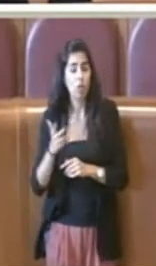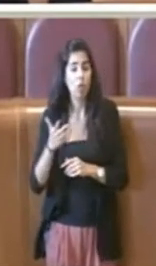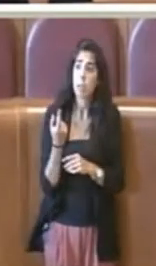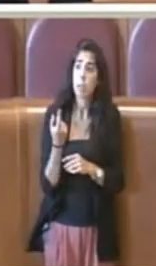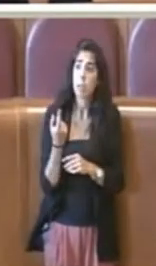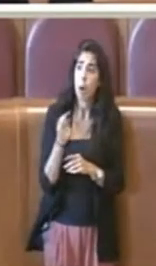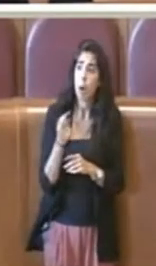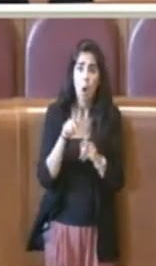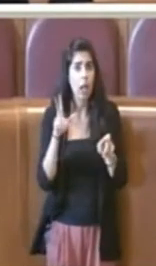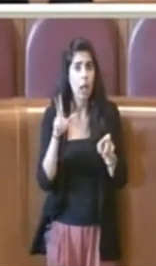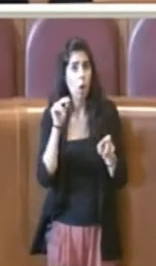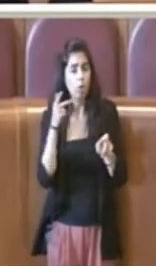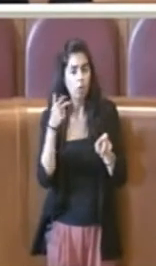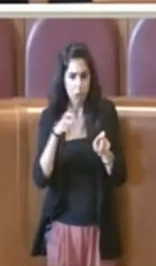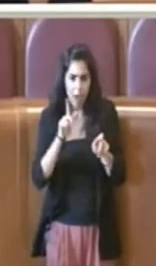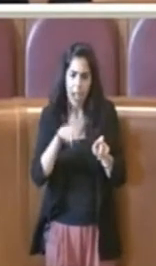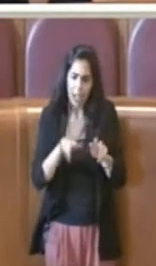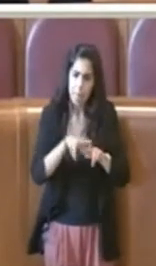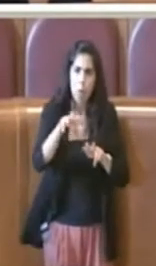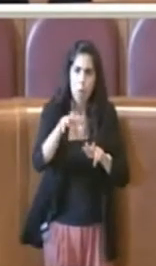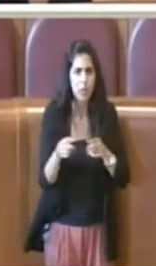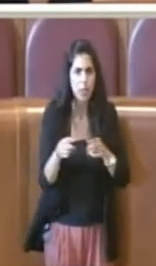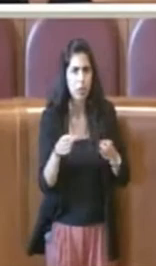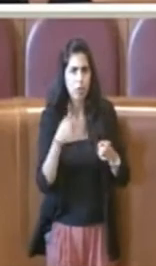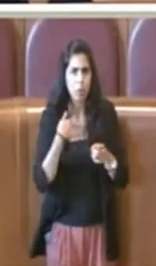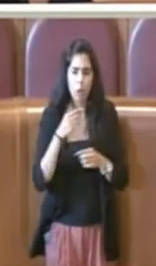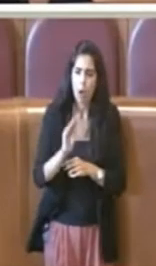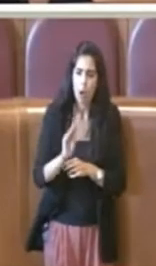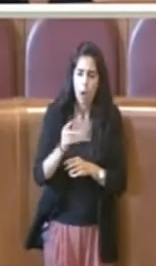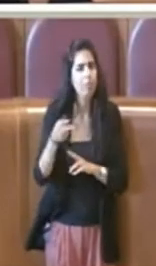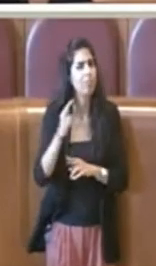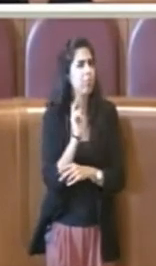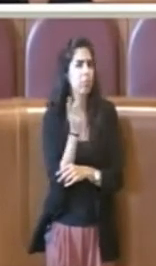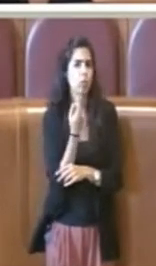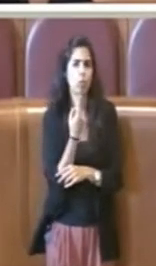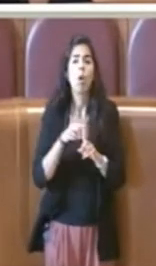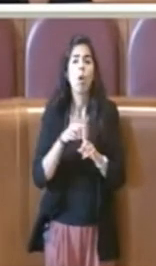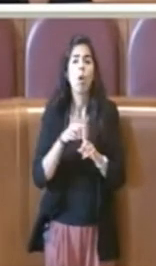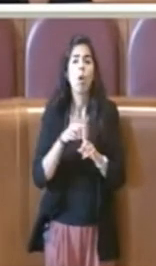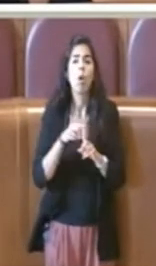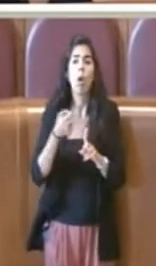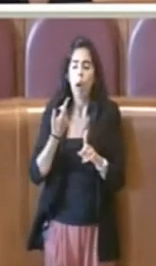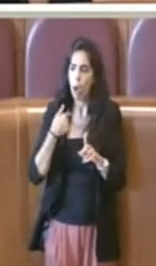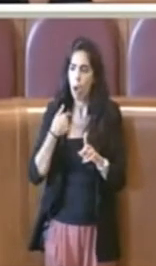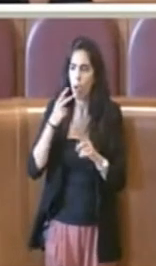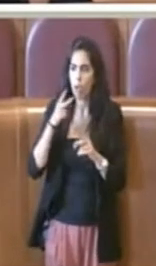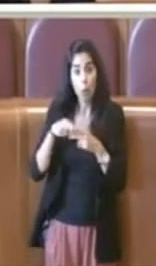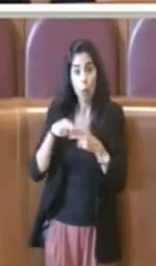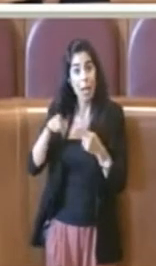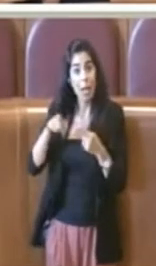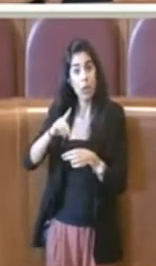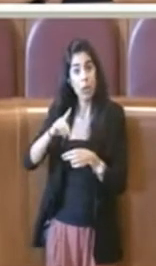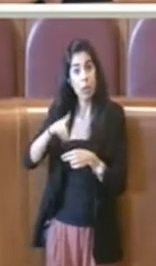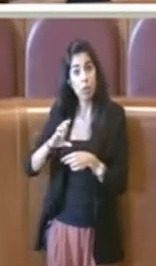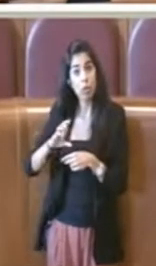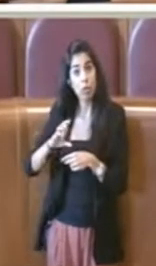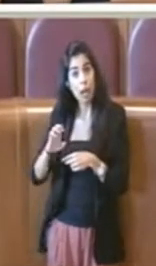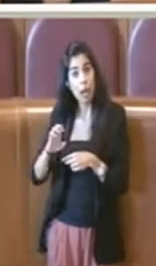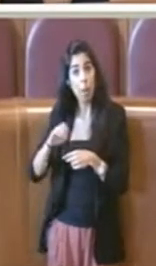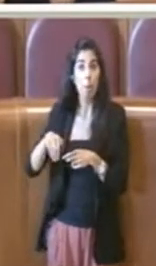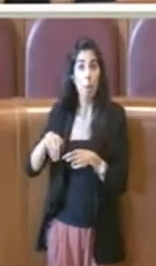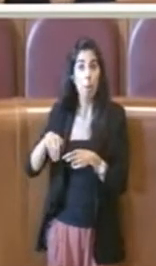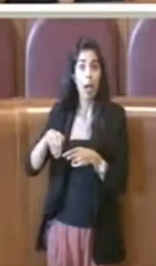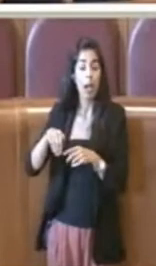mi era stata data una risposta negativa al quesito che avevo posto. E lì abbiamo recuperato